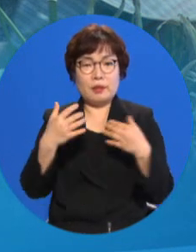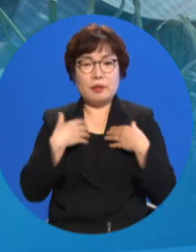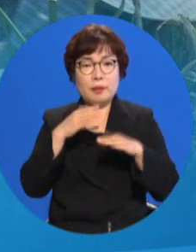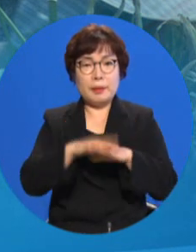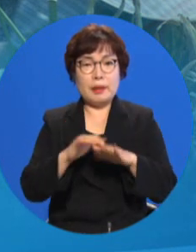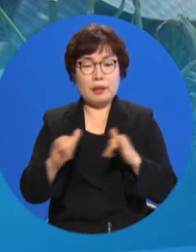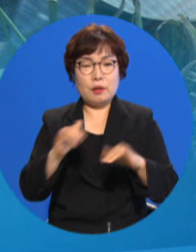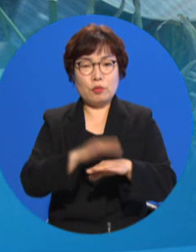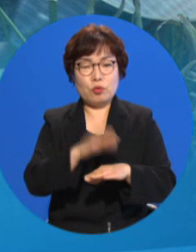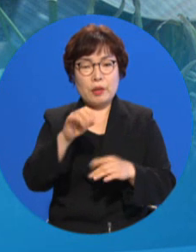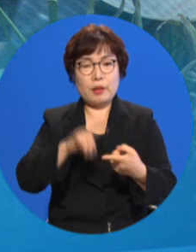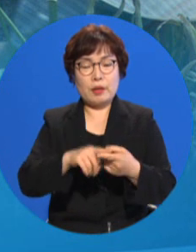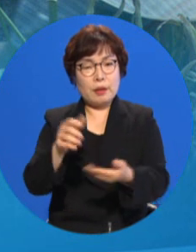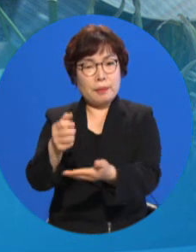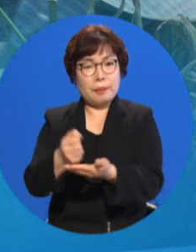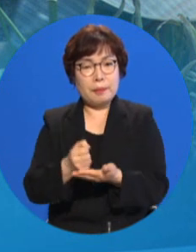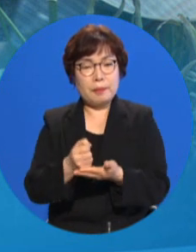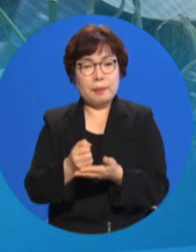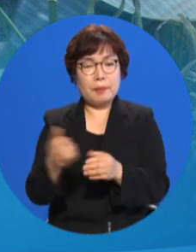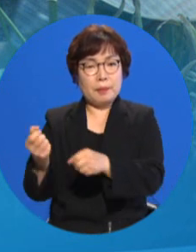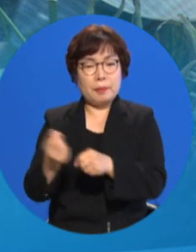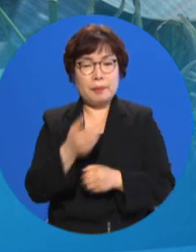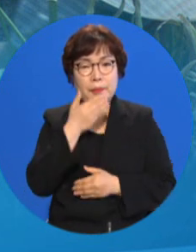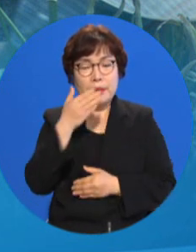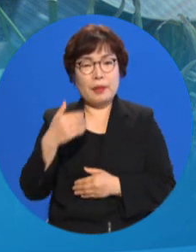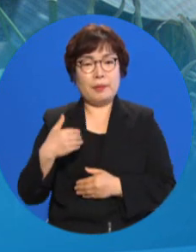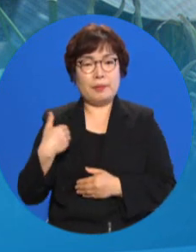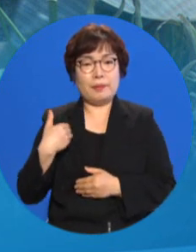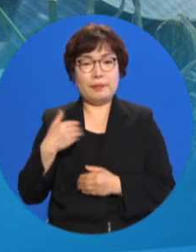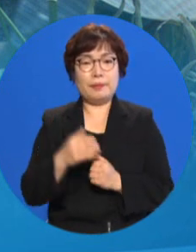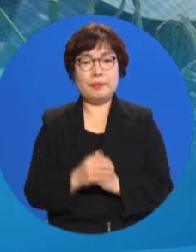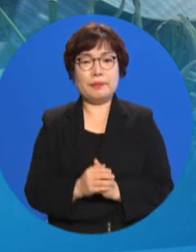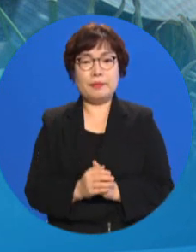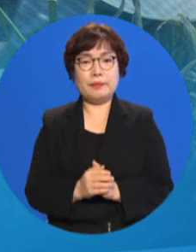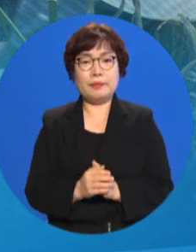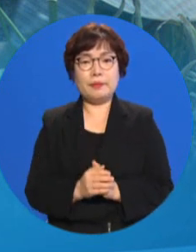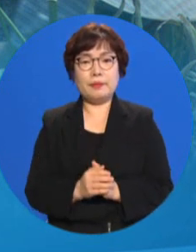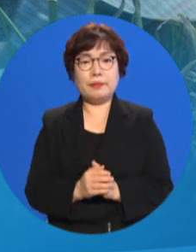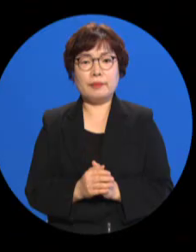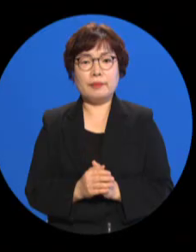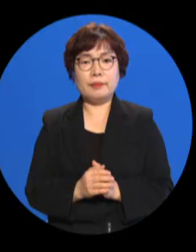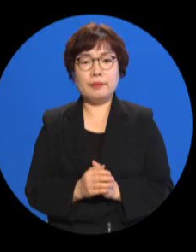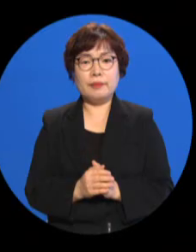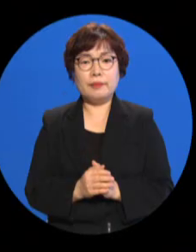수당 도입 논의도 급물살을 탈 것으로 보입니다. 문영철 기자의 보도입니다.